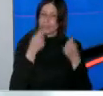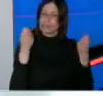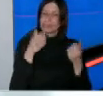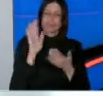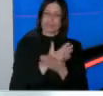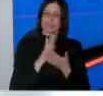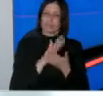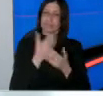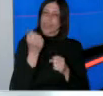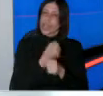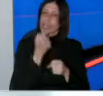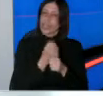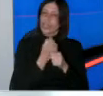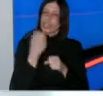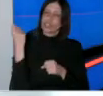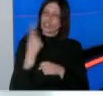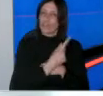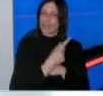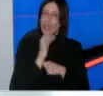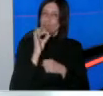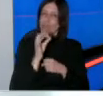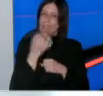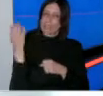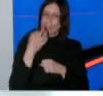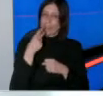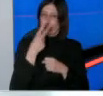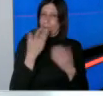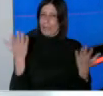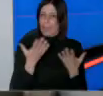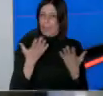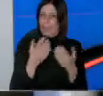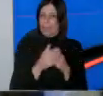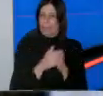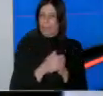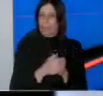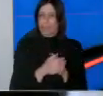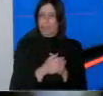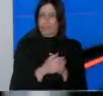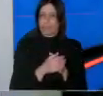החליטו לעשות שבוע של סבבה. בואו תראו לנו מה קרה.